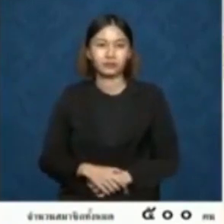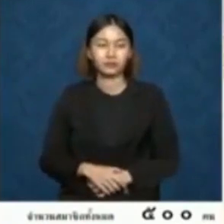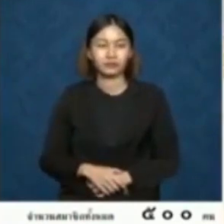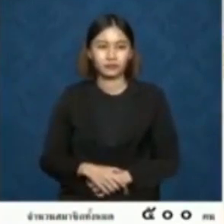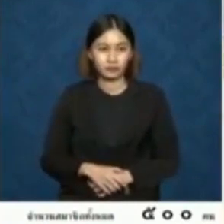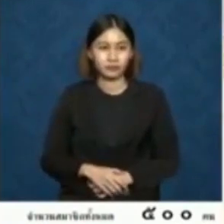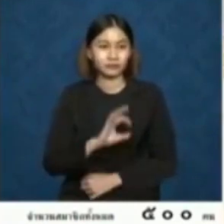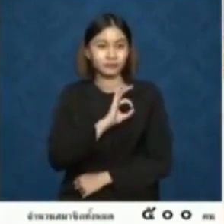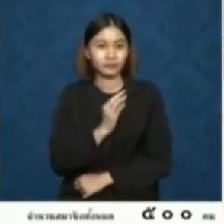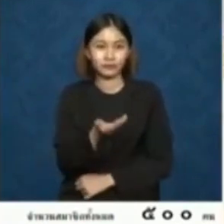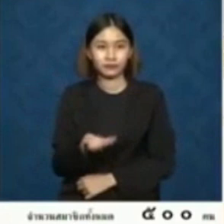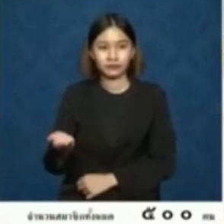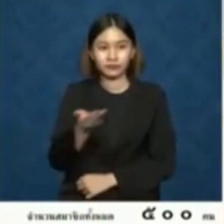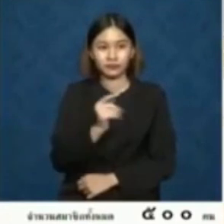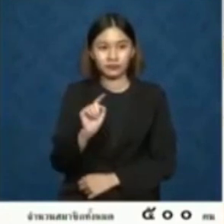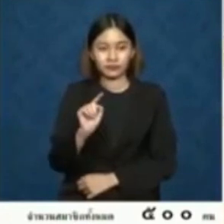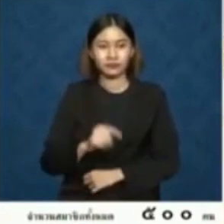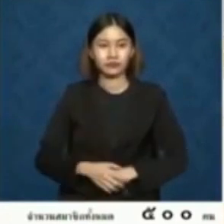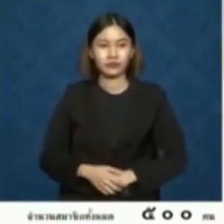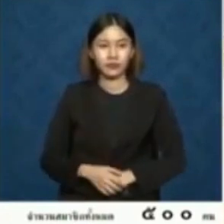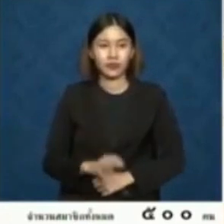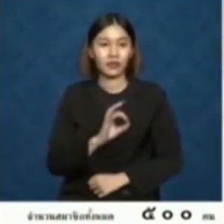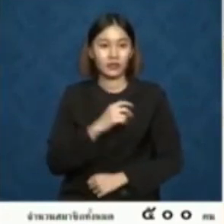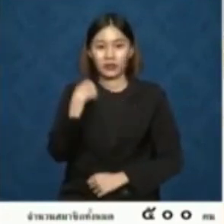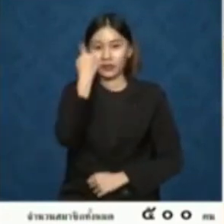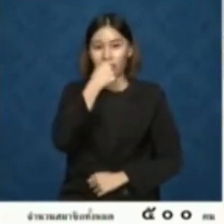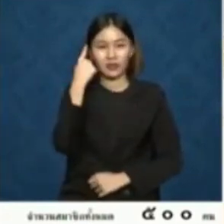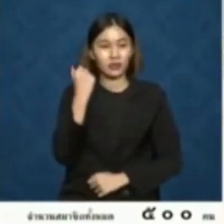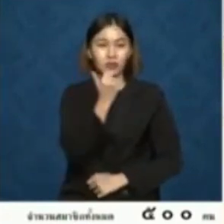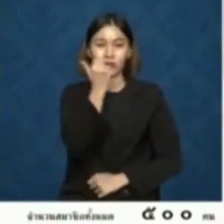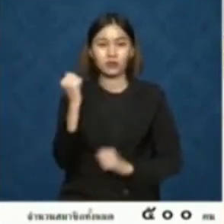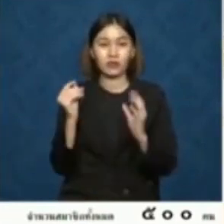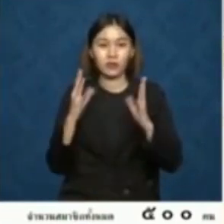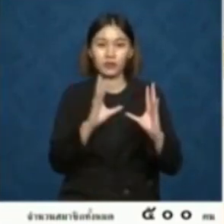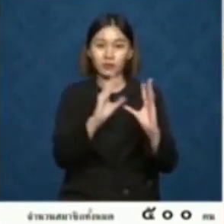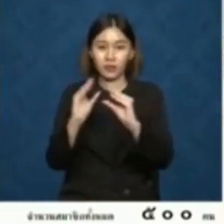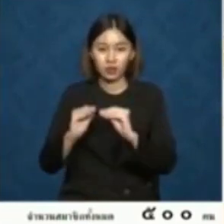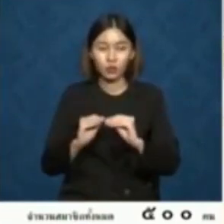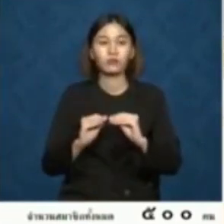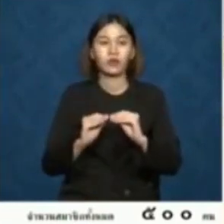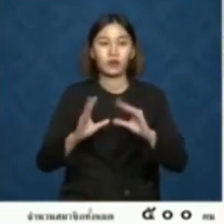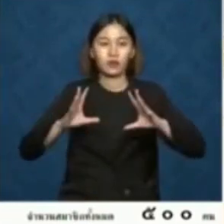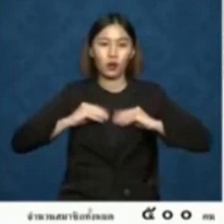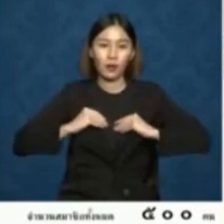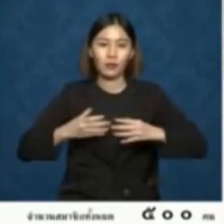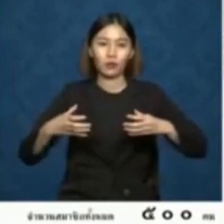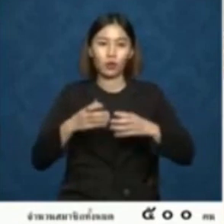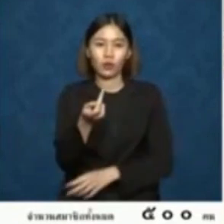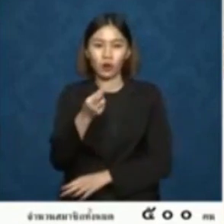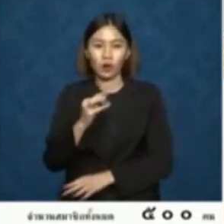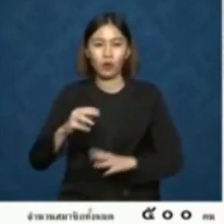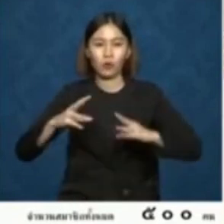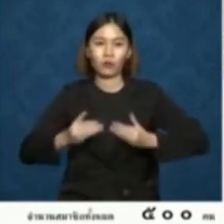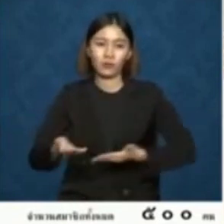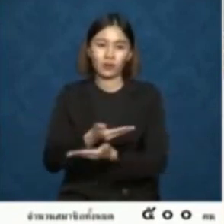ครับ ครับท่านสมาชิกครับถ้าไม่มีสมาชิกท่านใดเห็นเป็นอย่างอื่นนะครับถือว่าที่ประชุมอนุมัติให้คณะ